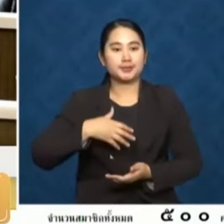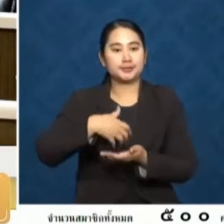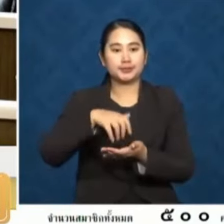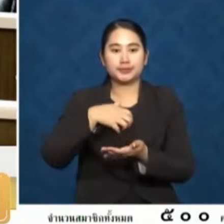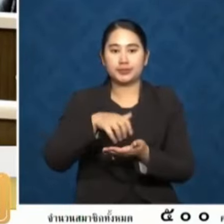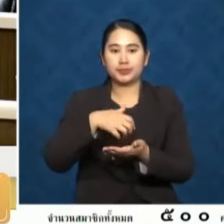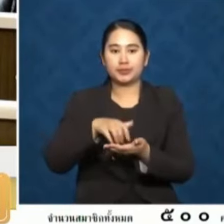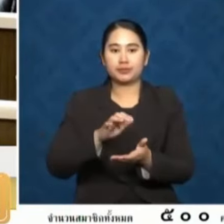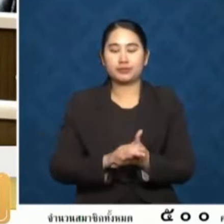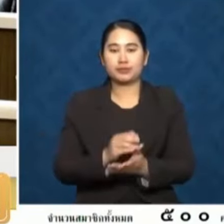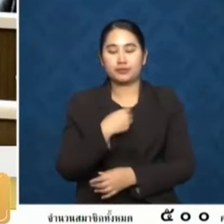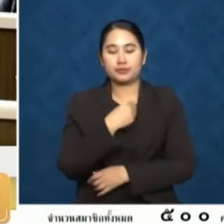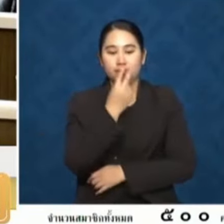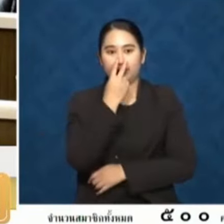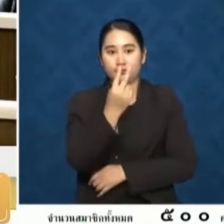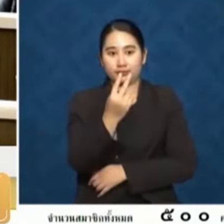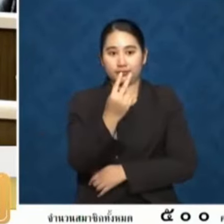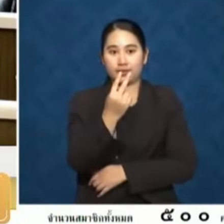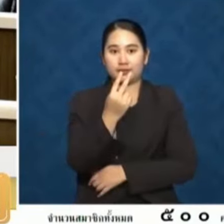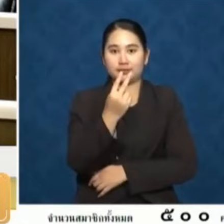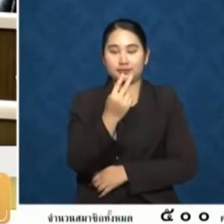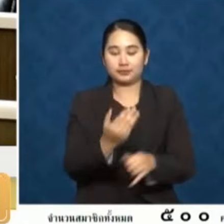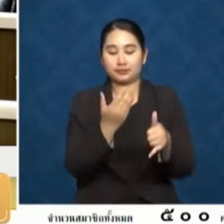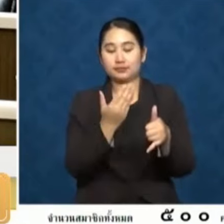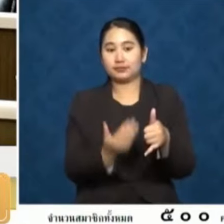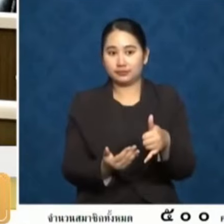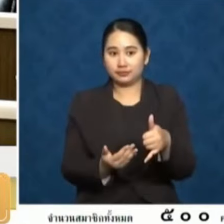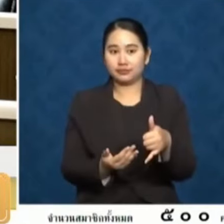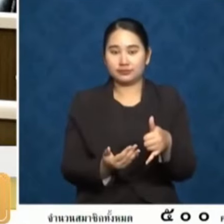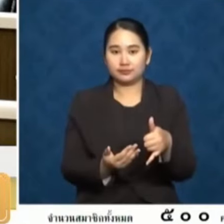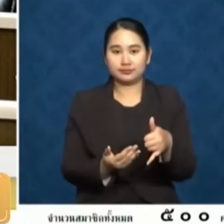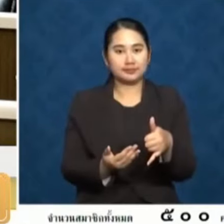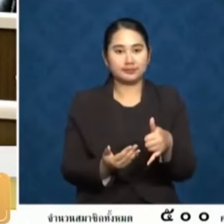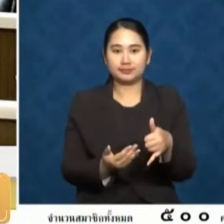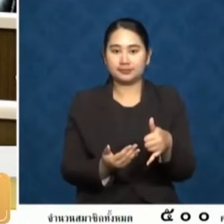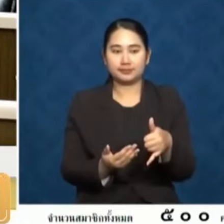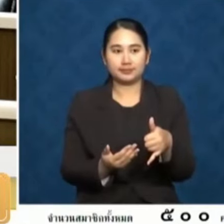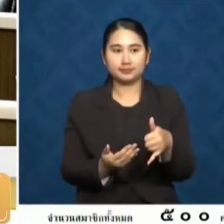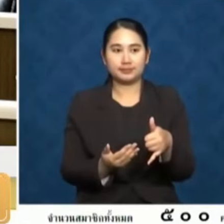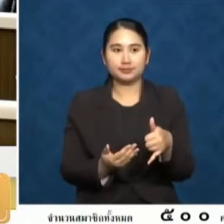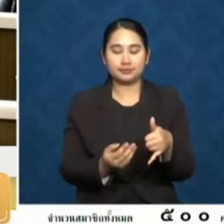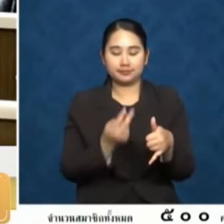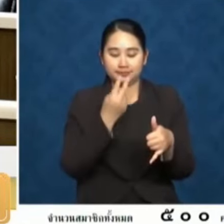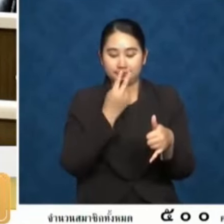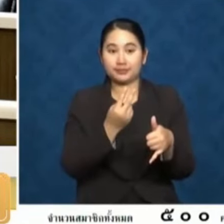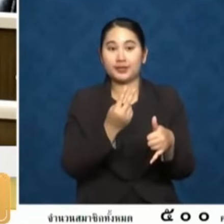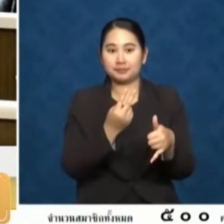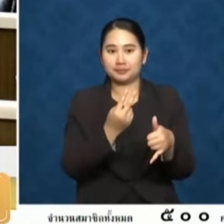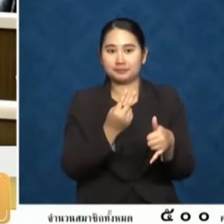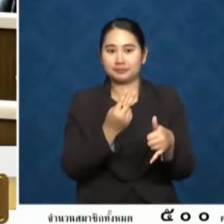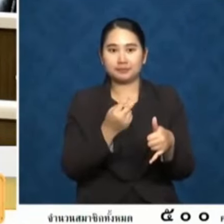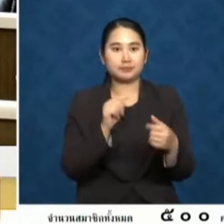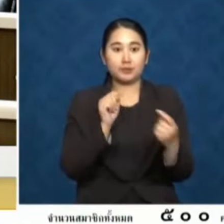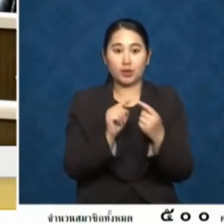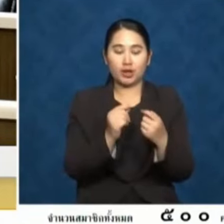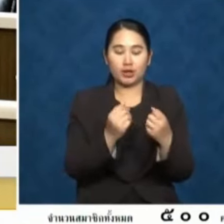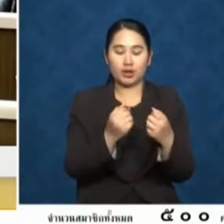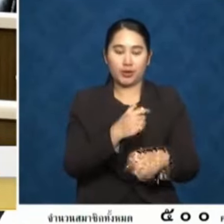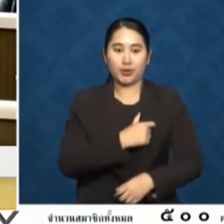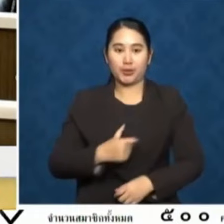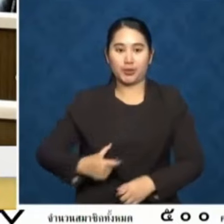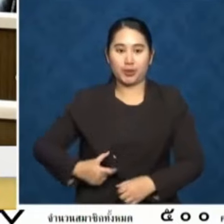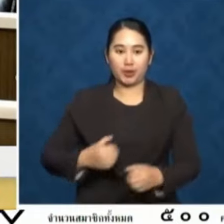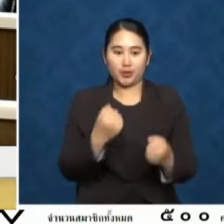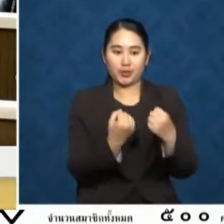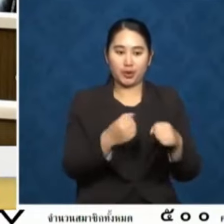ที่เห็นบุคคลที่ไม่พึงปรารถนาบุกเข้าไปในขบวนไป